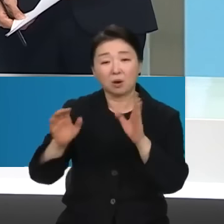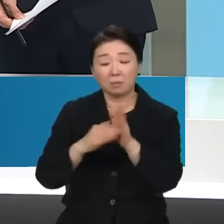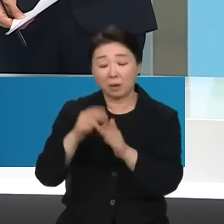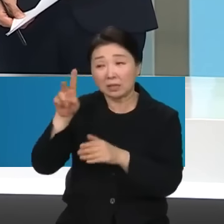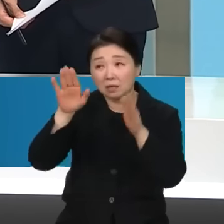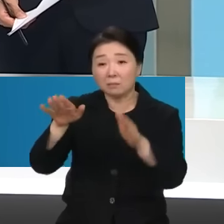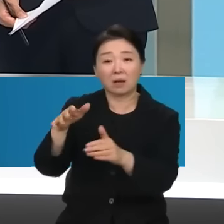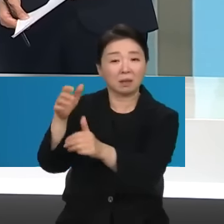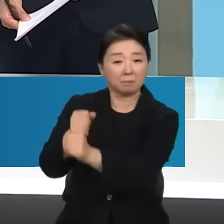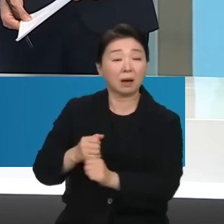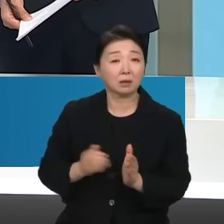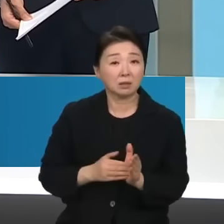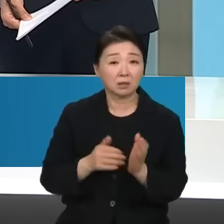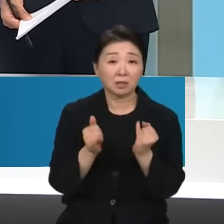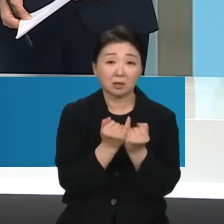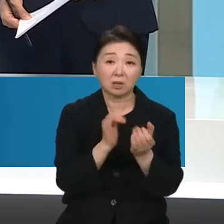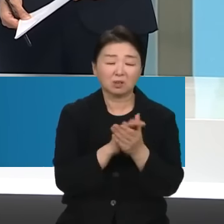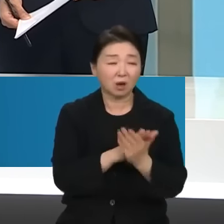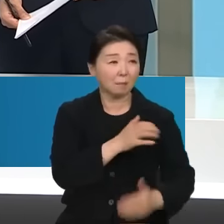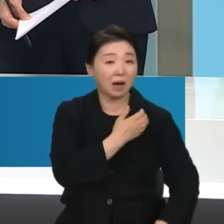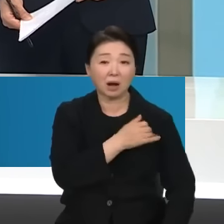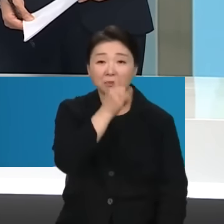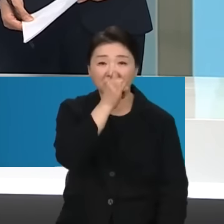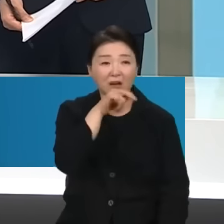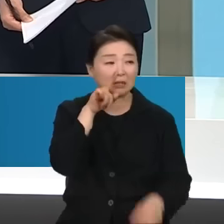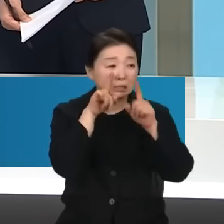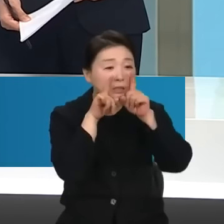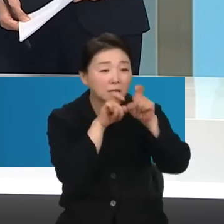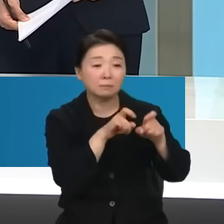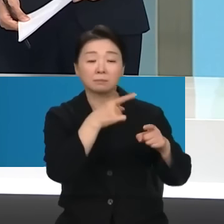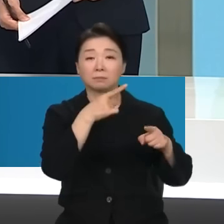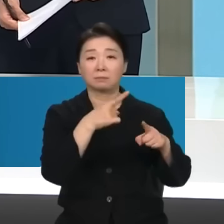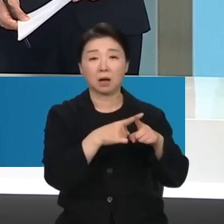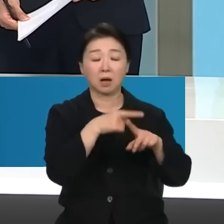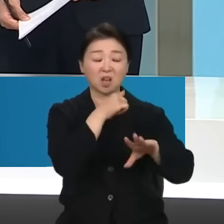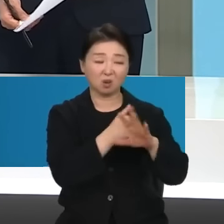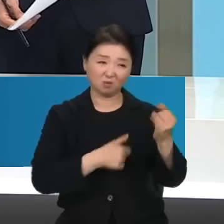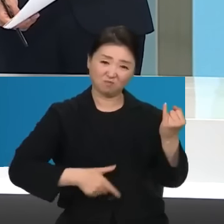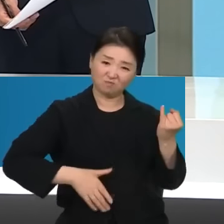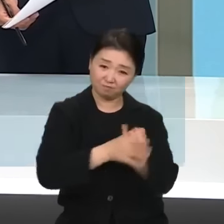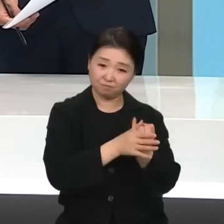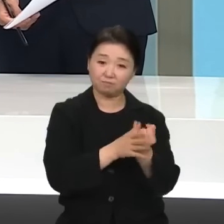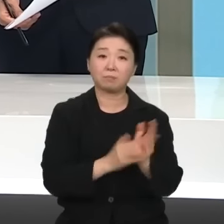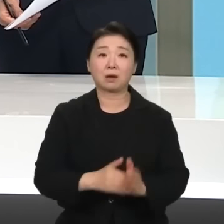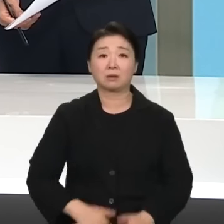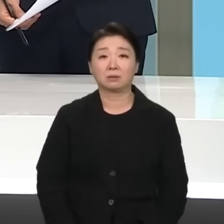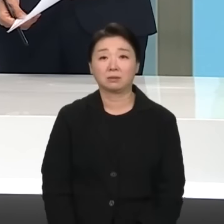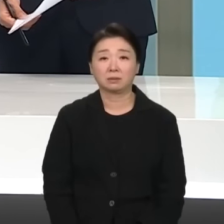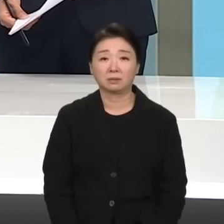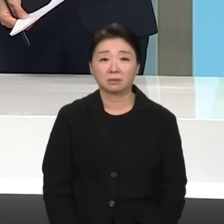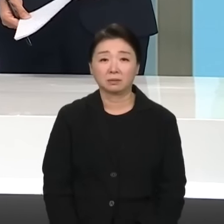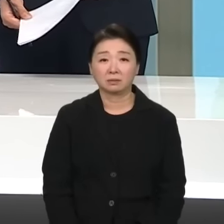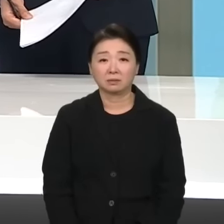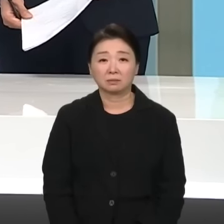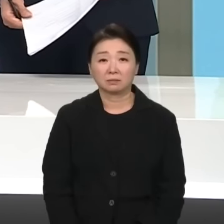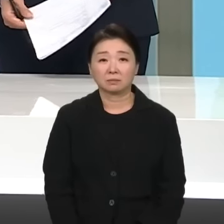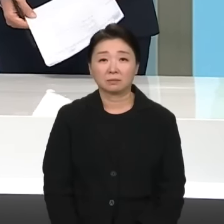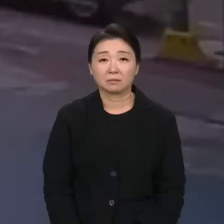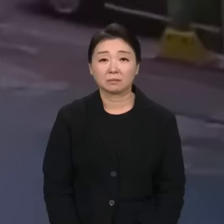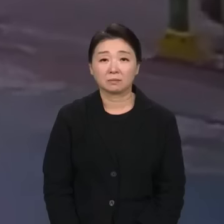검거됐는데 여자친구가 바람을 피우고 있다고 의심하다 범행을 저지른 걸로 조사됐습니다. 정영재 기자입니다.